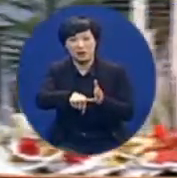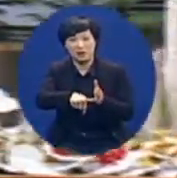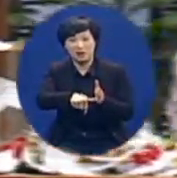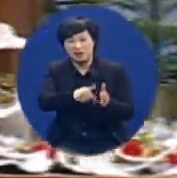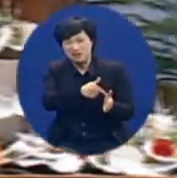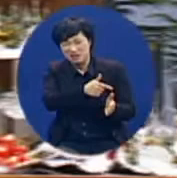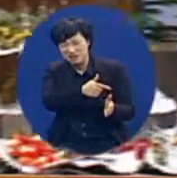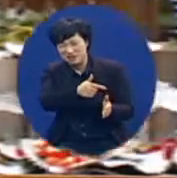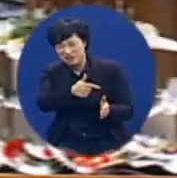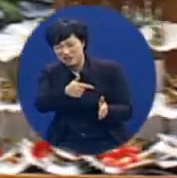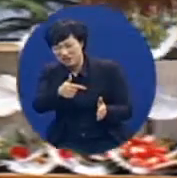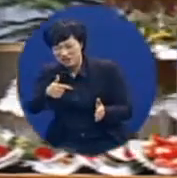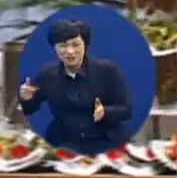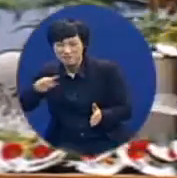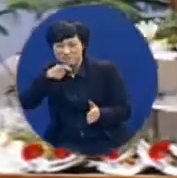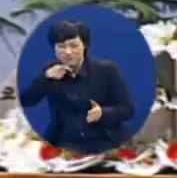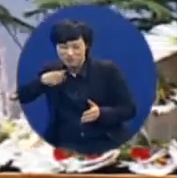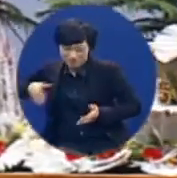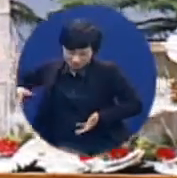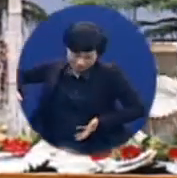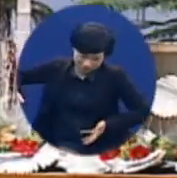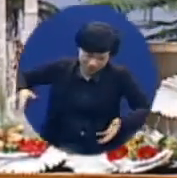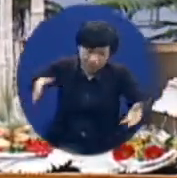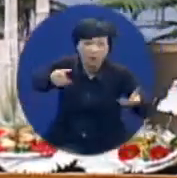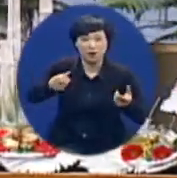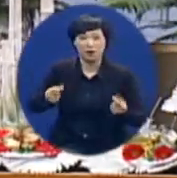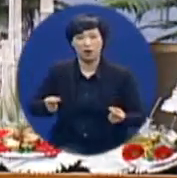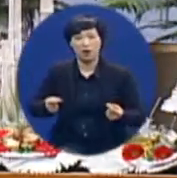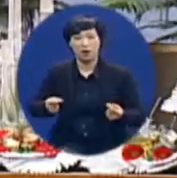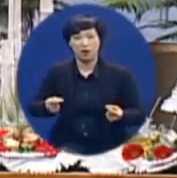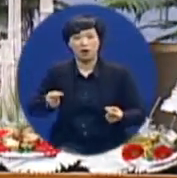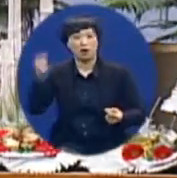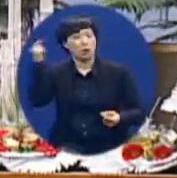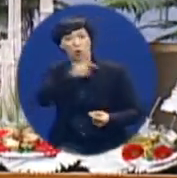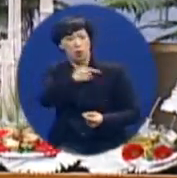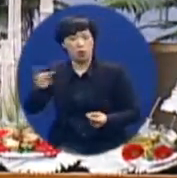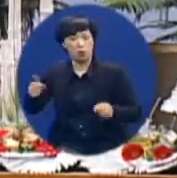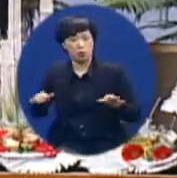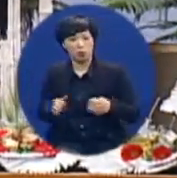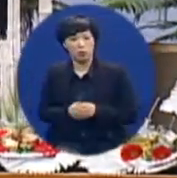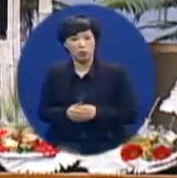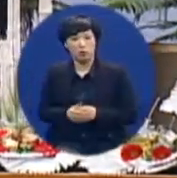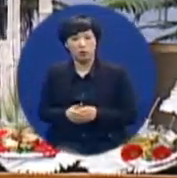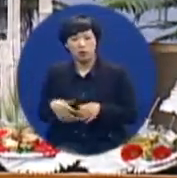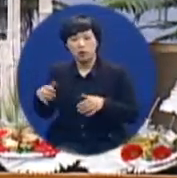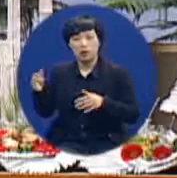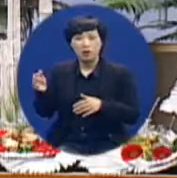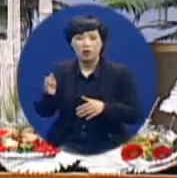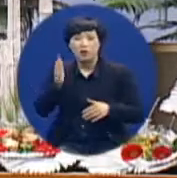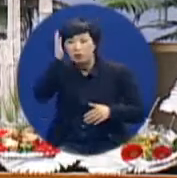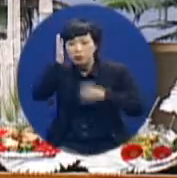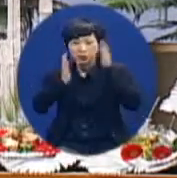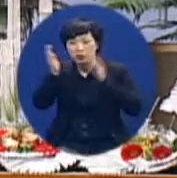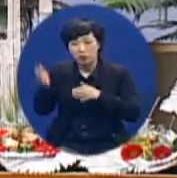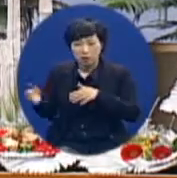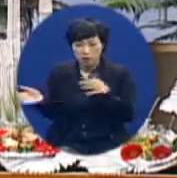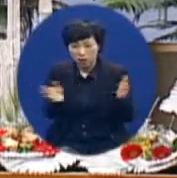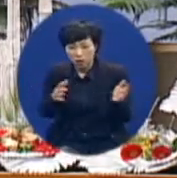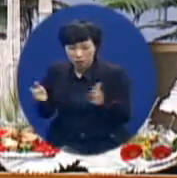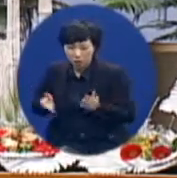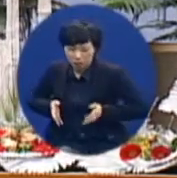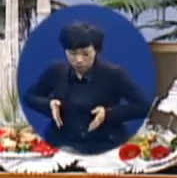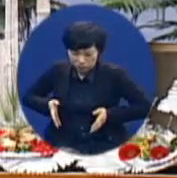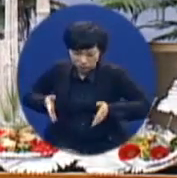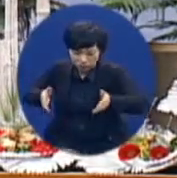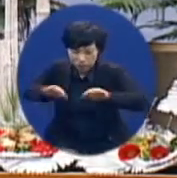때 막 수통이 지나가는 것 막 들어가는 것처럼 갈 때가 쫙 갈리죠